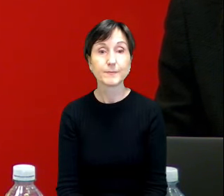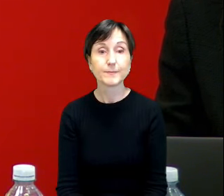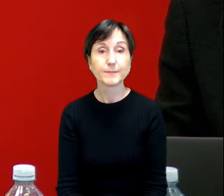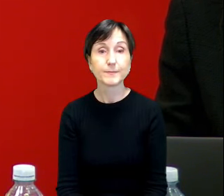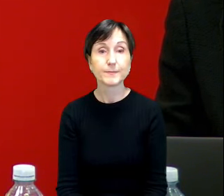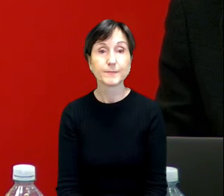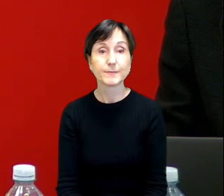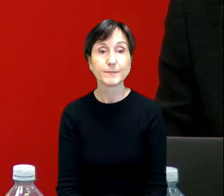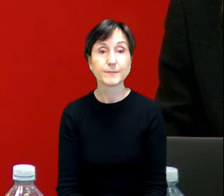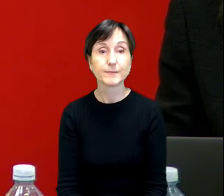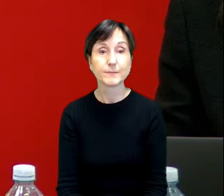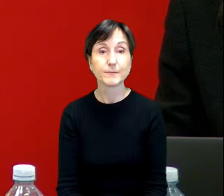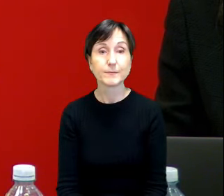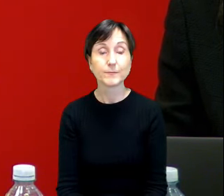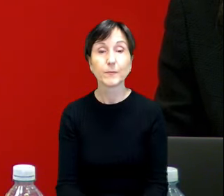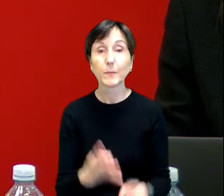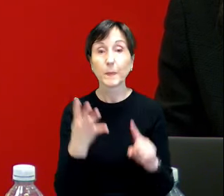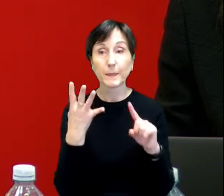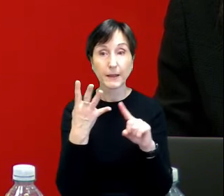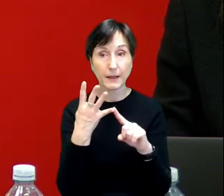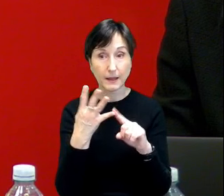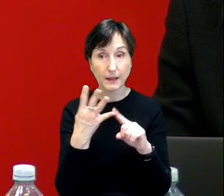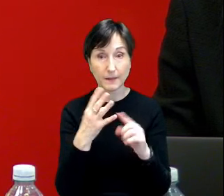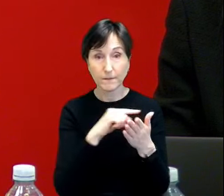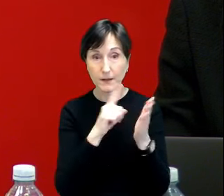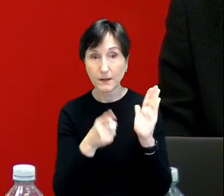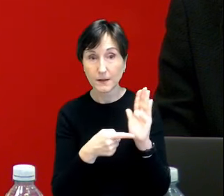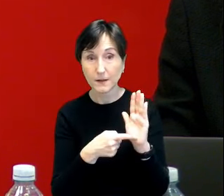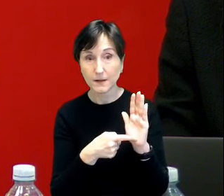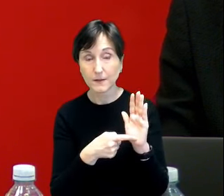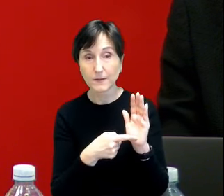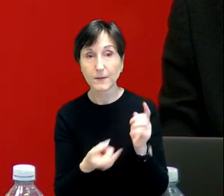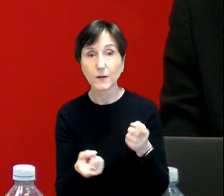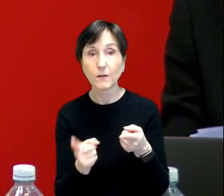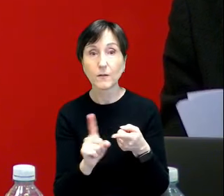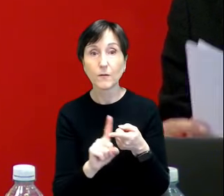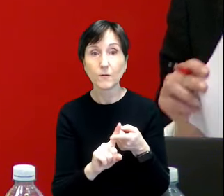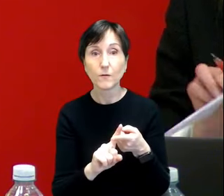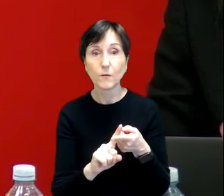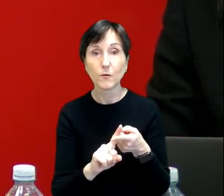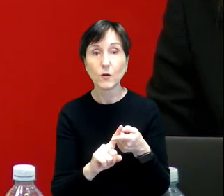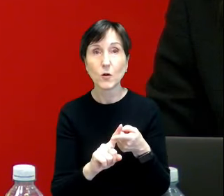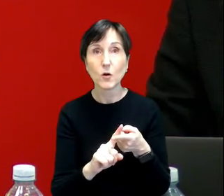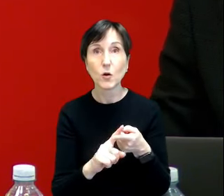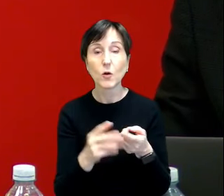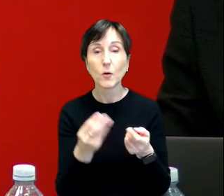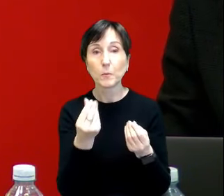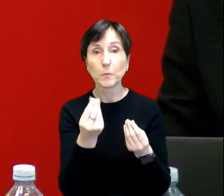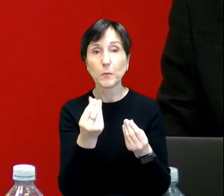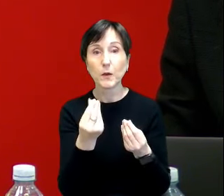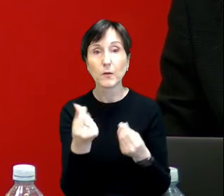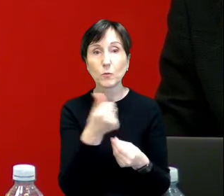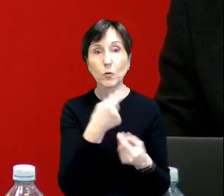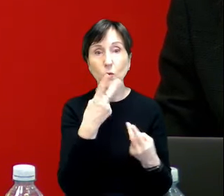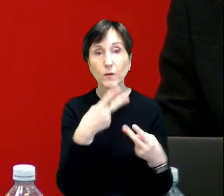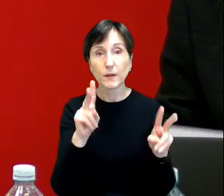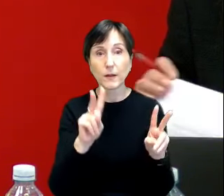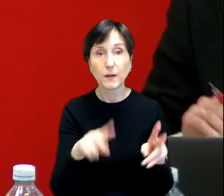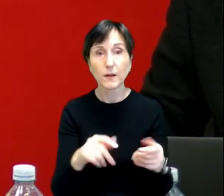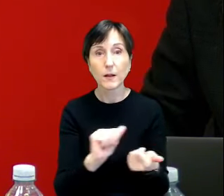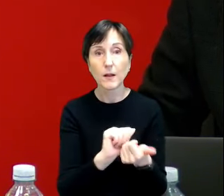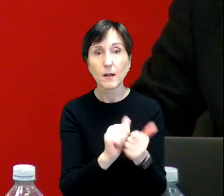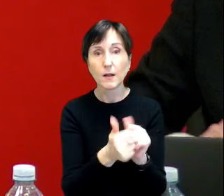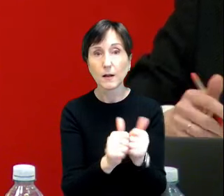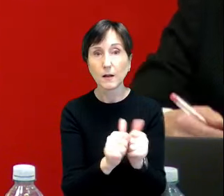gerai ketvirtas darbotvarkės klausimas dėl atleidimo nuo vietinės rinkliavos burlaivių lenktynių tolš